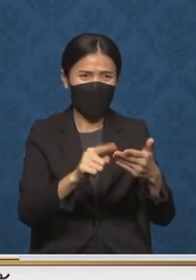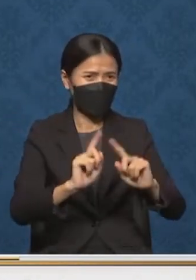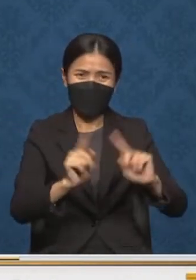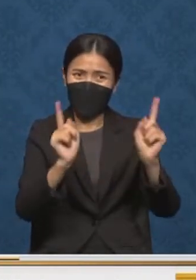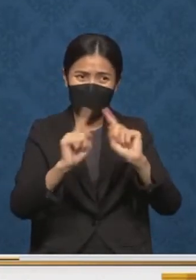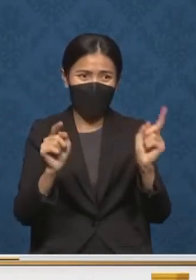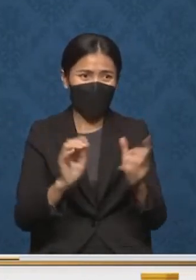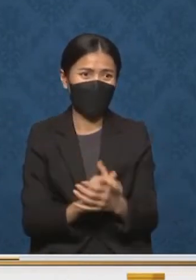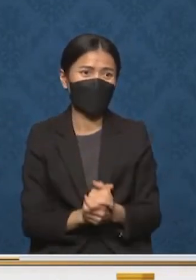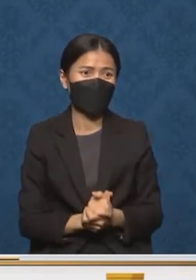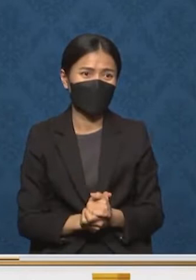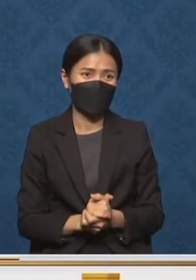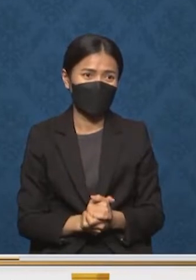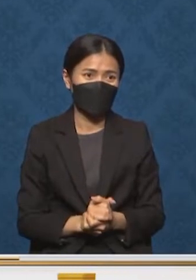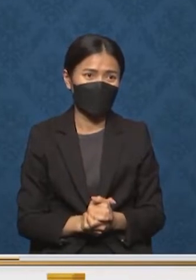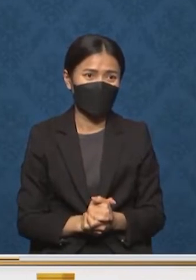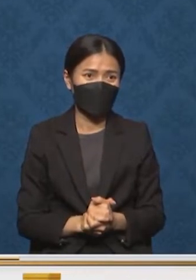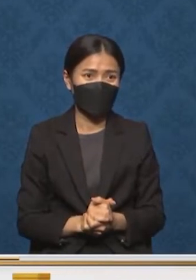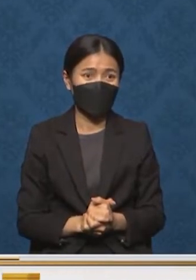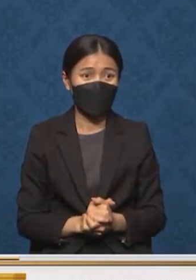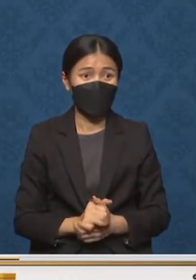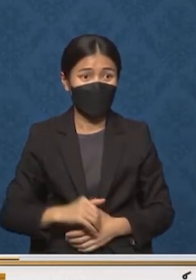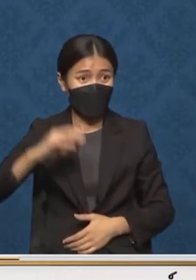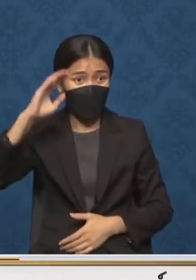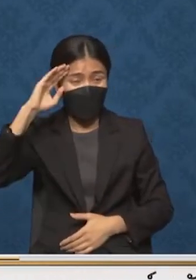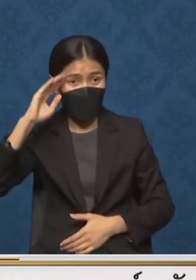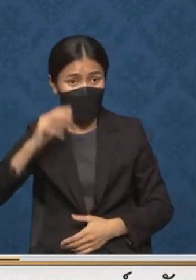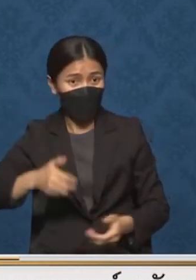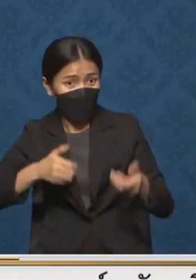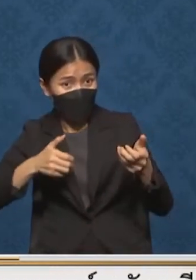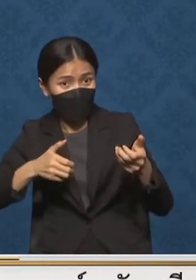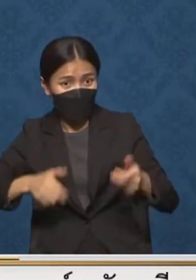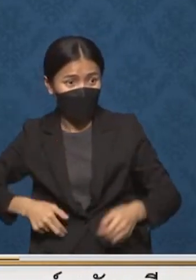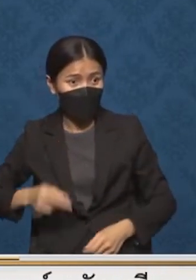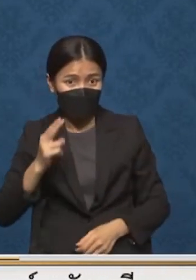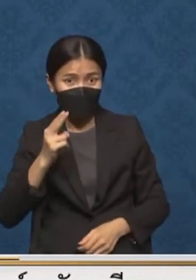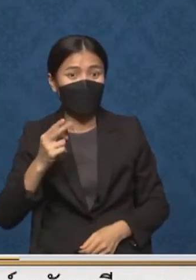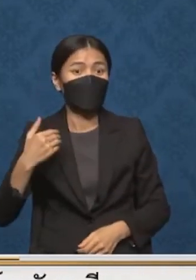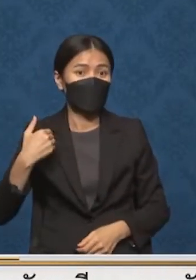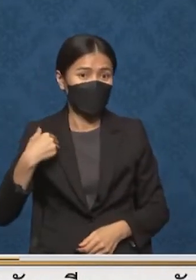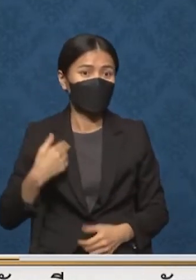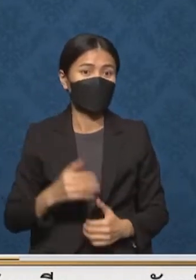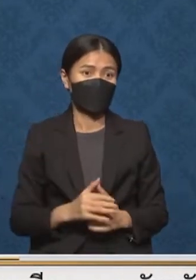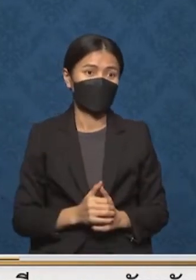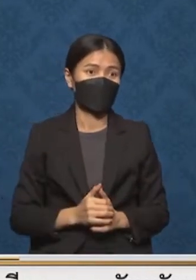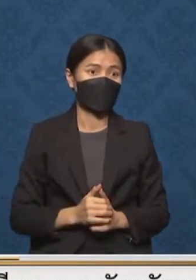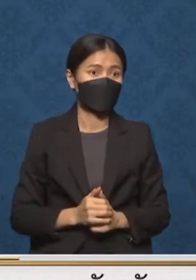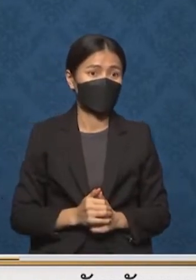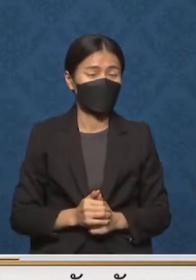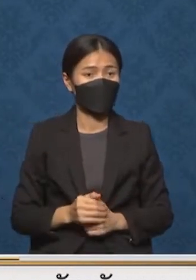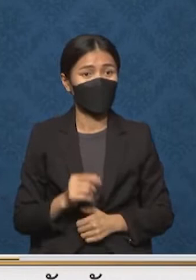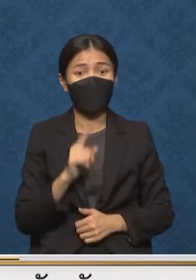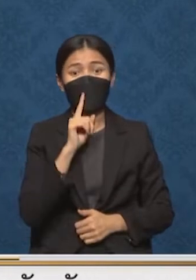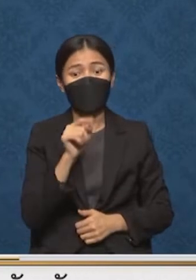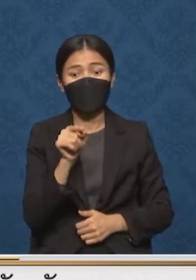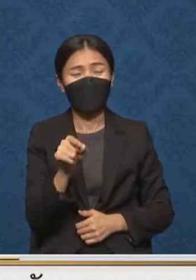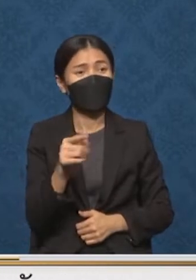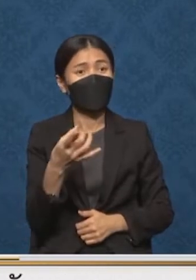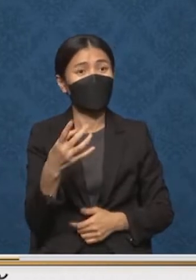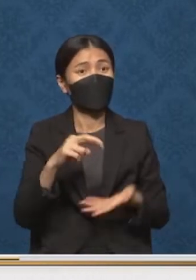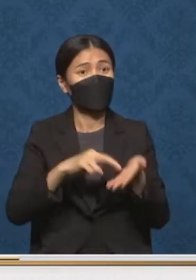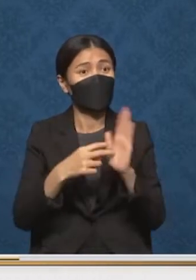จะช่วยหอยแงตนน้อยท่ถอปทกคนนะครับทั้งปืนยาปืนซ่านผมไมhoodาใจวอี้มคืออะไรกแ ชาประมง